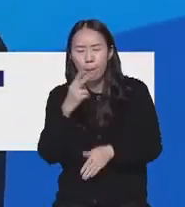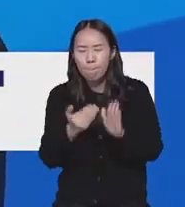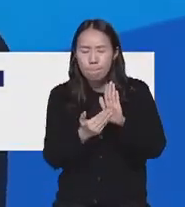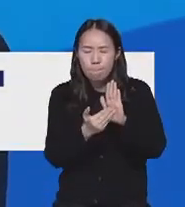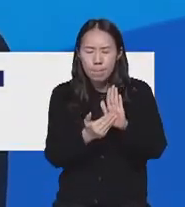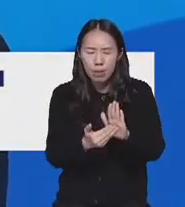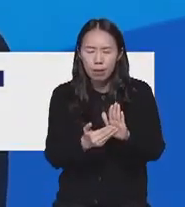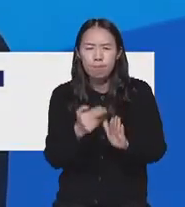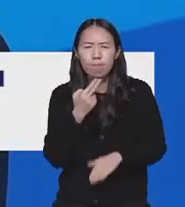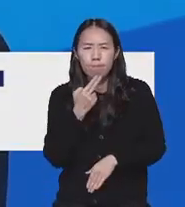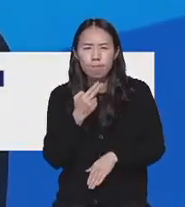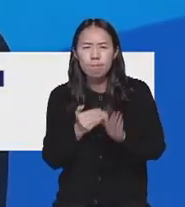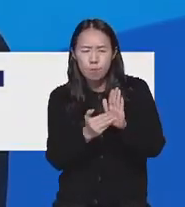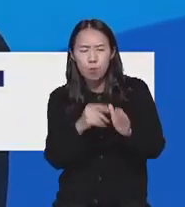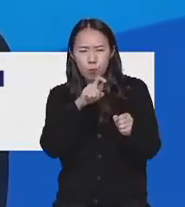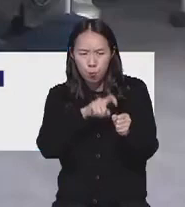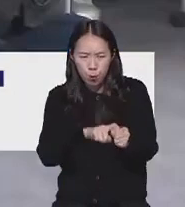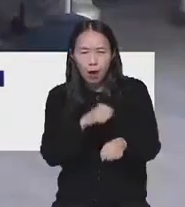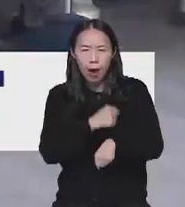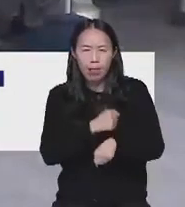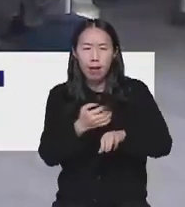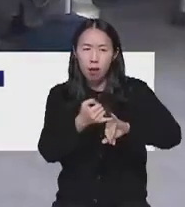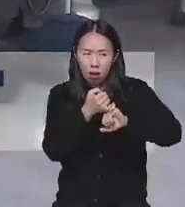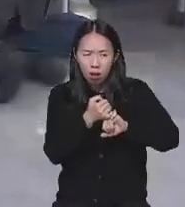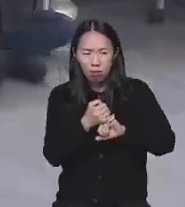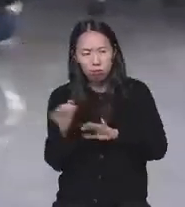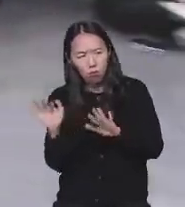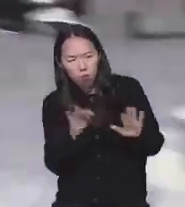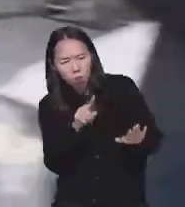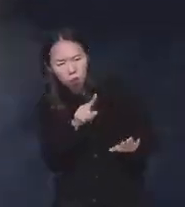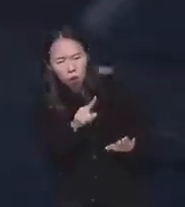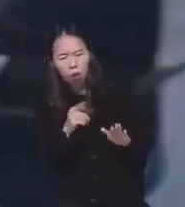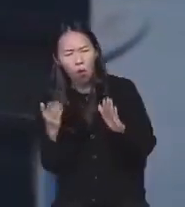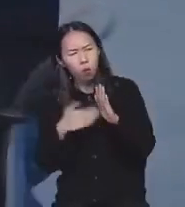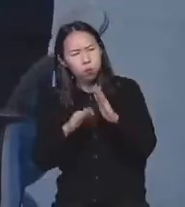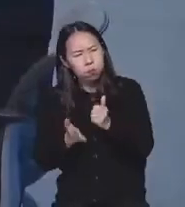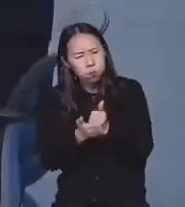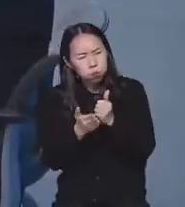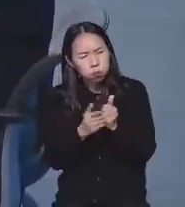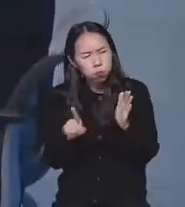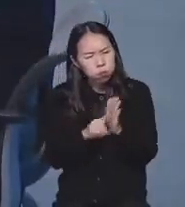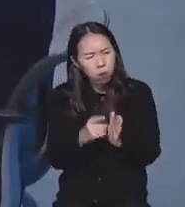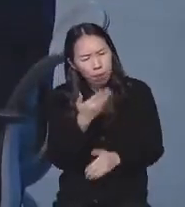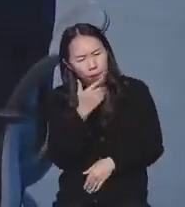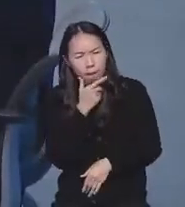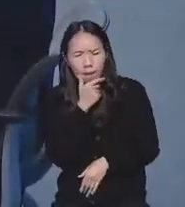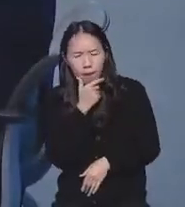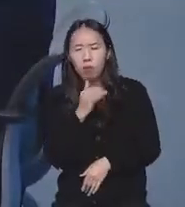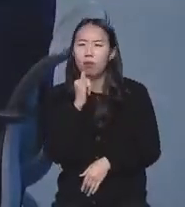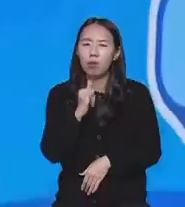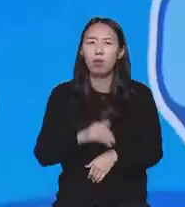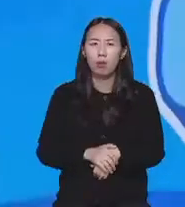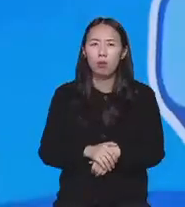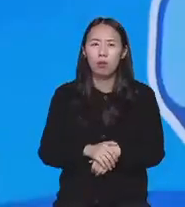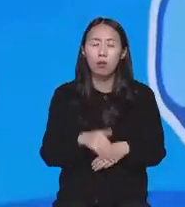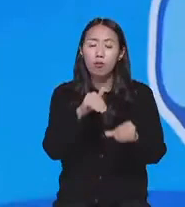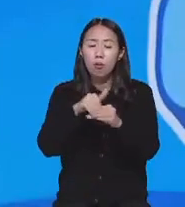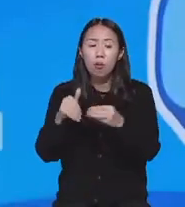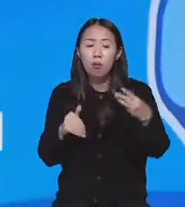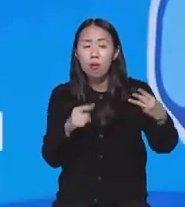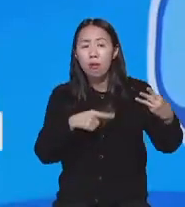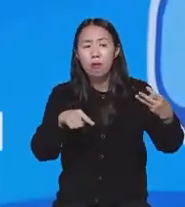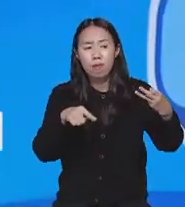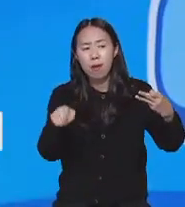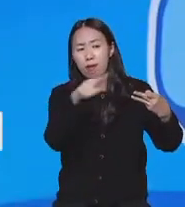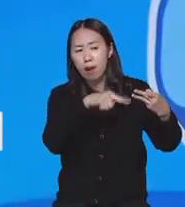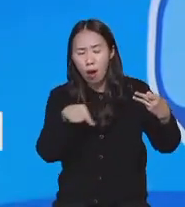나오면서 공천에 대한 신뢰도가 크게 위협받고 있습니다. 광주 전남 13개 선거구에 대한 민주당의 경선